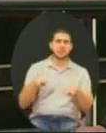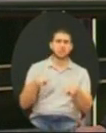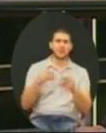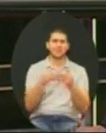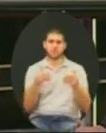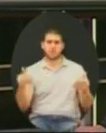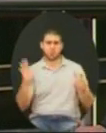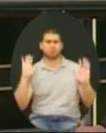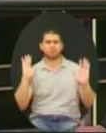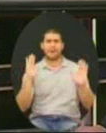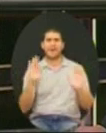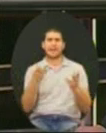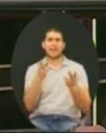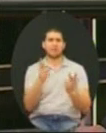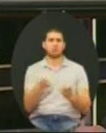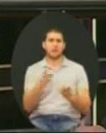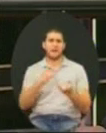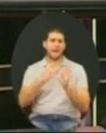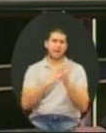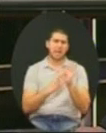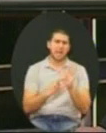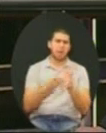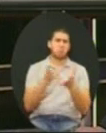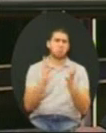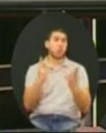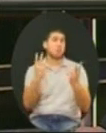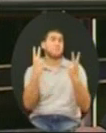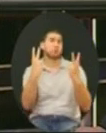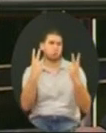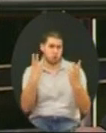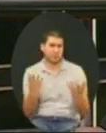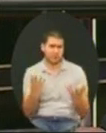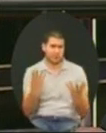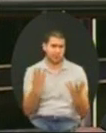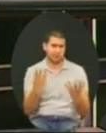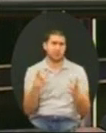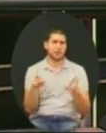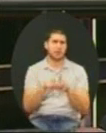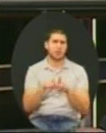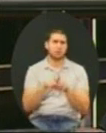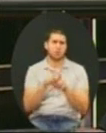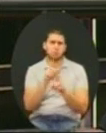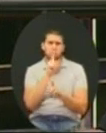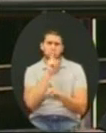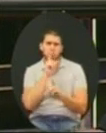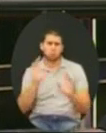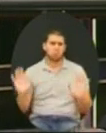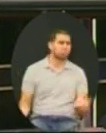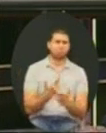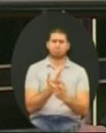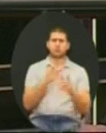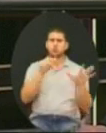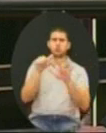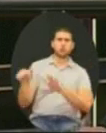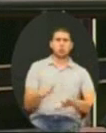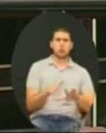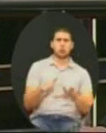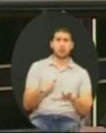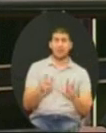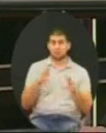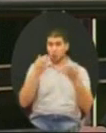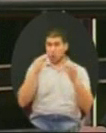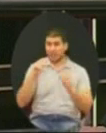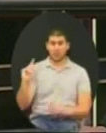גבול מסוים לאיך אפשר להעביר כאן חקיקה שהיא כל כך משמעותית, ממש כמו גנבים בלילה, תוך 6 שעות, עם כל הכבוד לכולנו